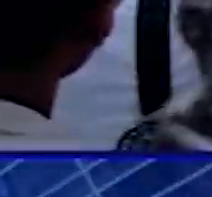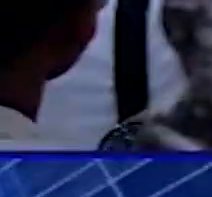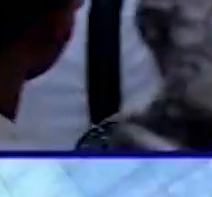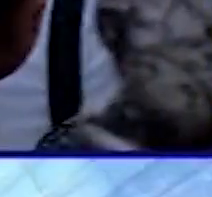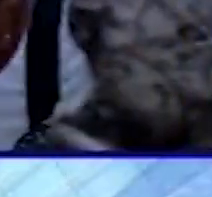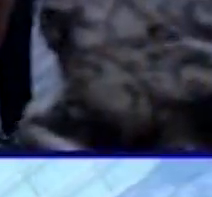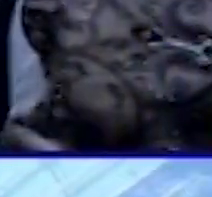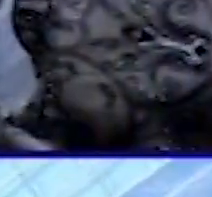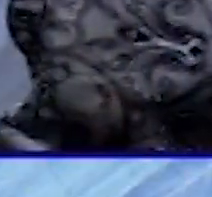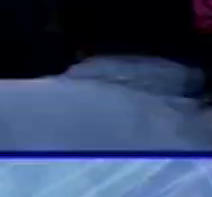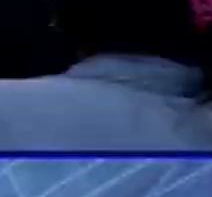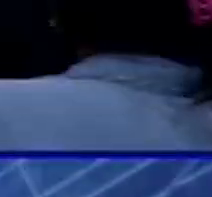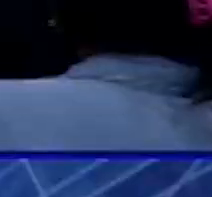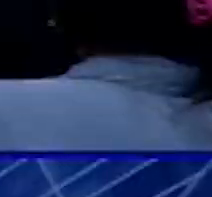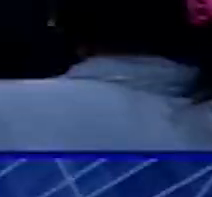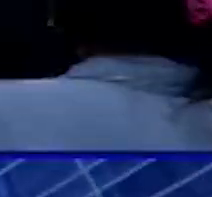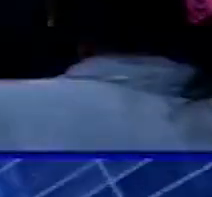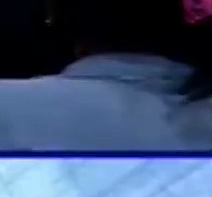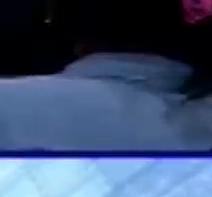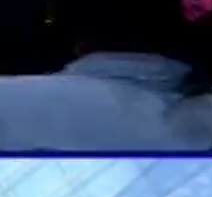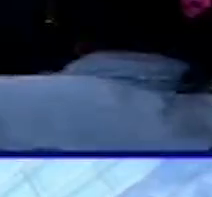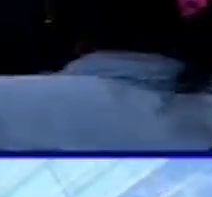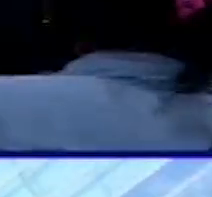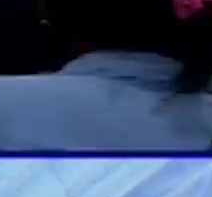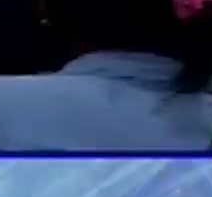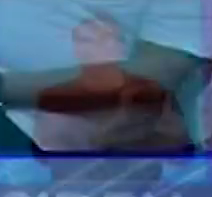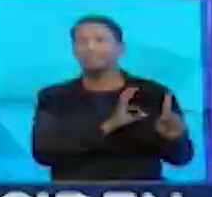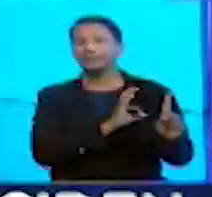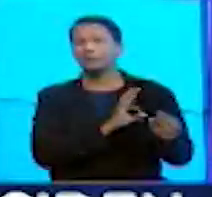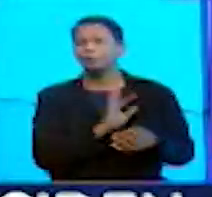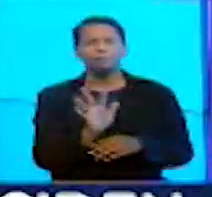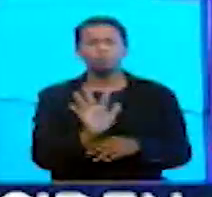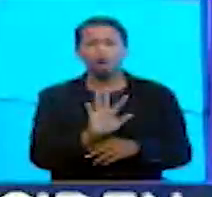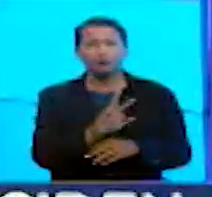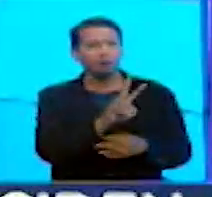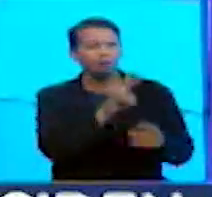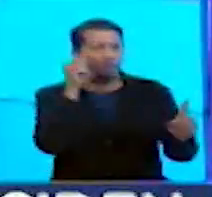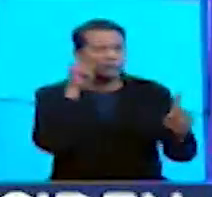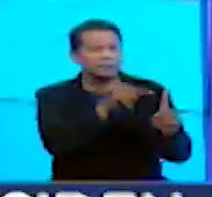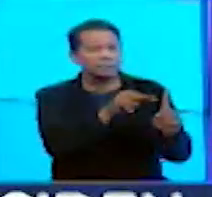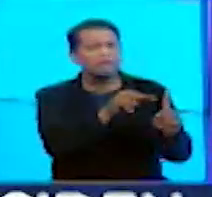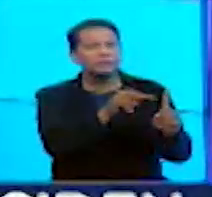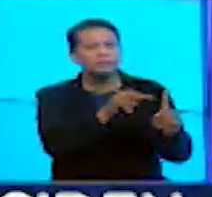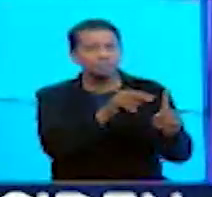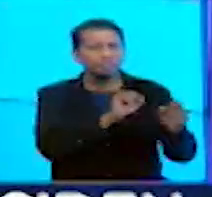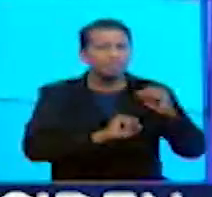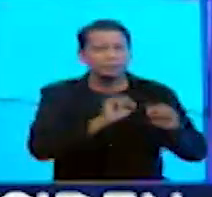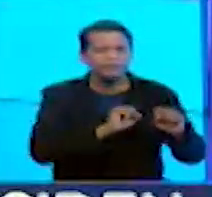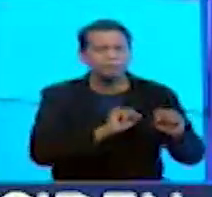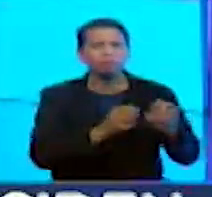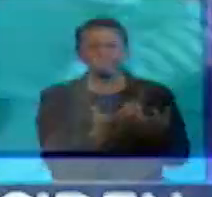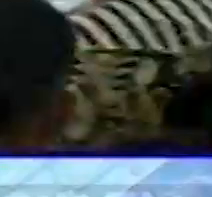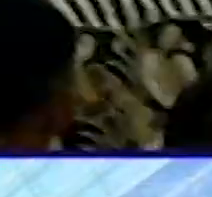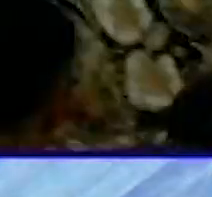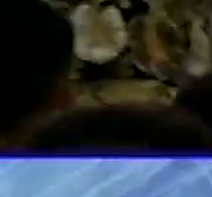dan tidak ada visi-misi dari menteri. Dan menyesuaikan diri juga dengan target pemerintah, yaitu untuk Indonesia maju